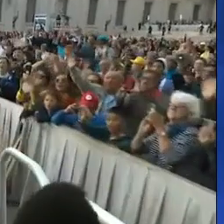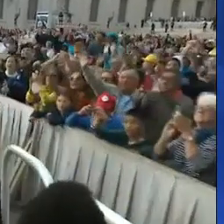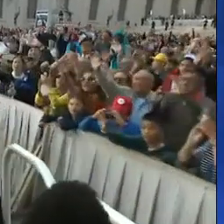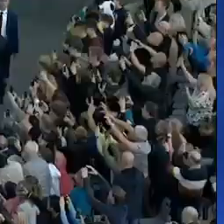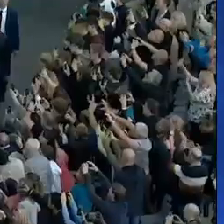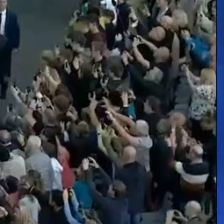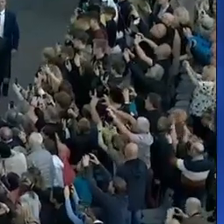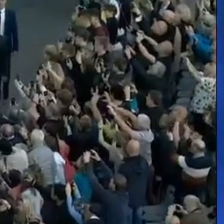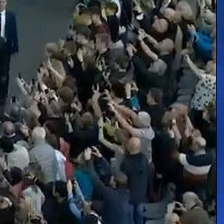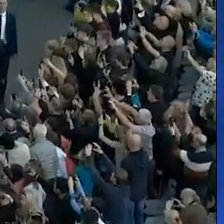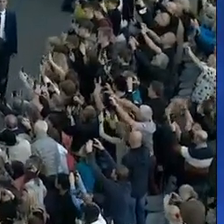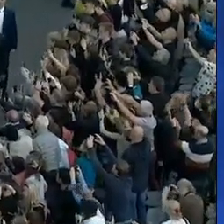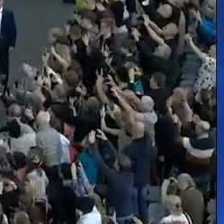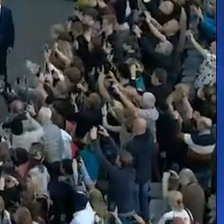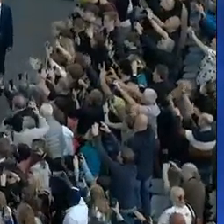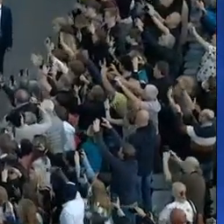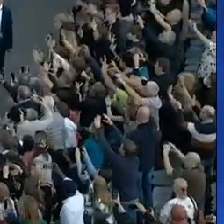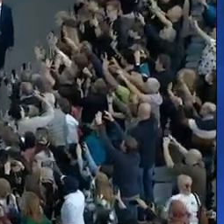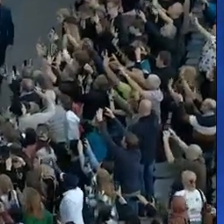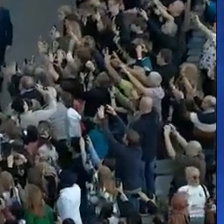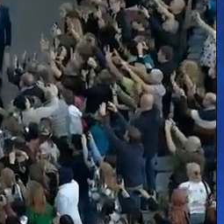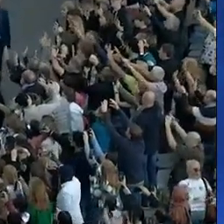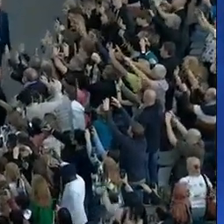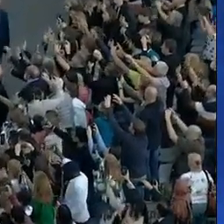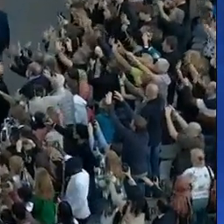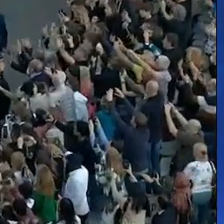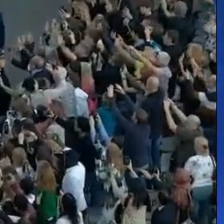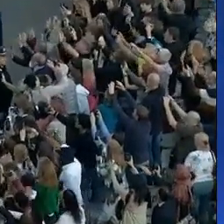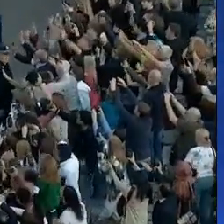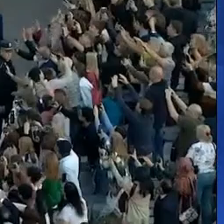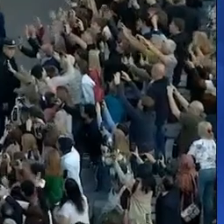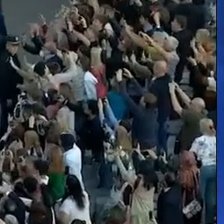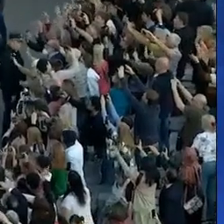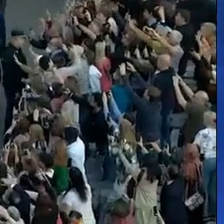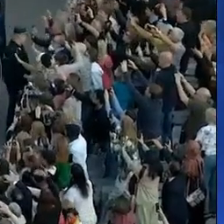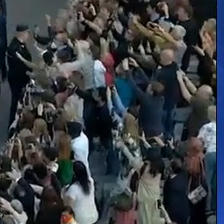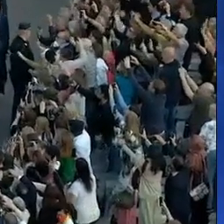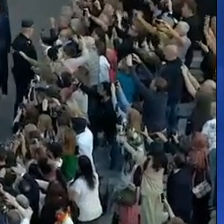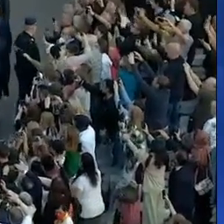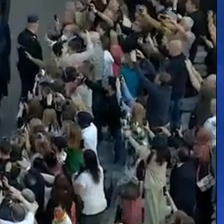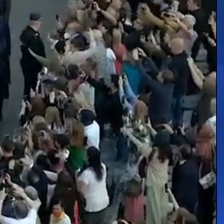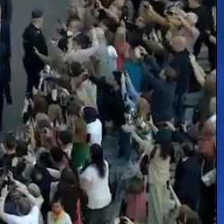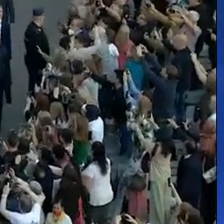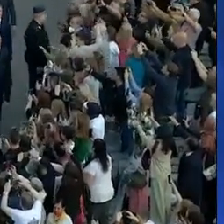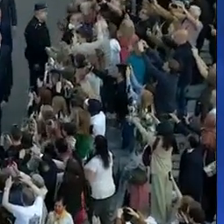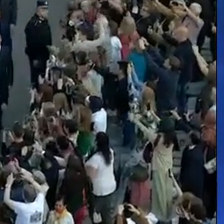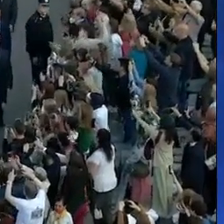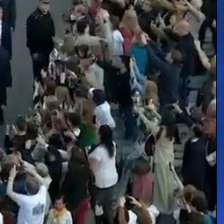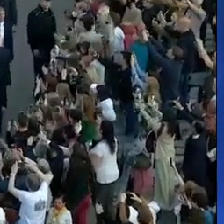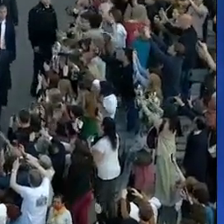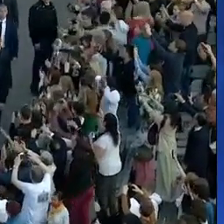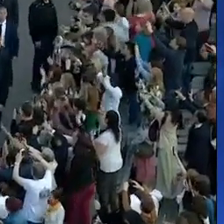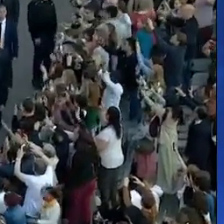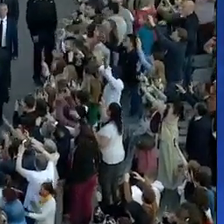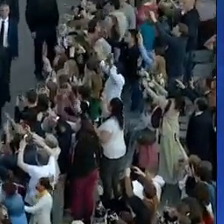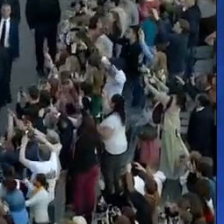Świętym, przypominamy, że bilety wstępu na audiencję są zawsze darmowe i wydawane wyłącznie przez prefekturę